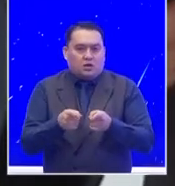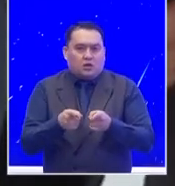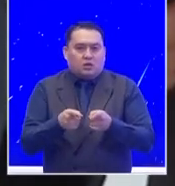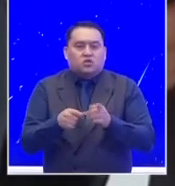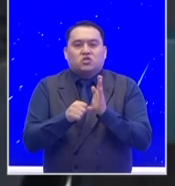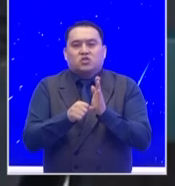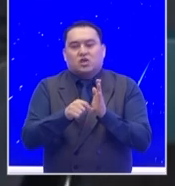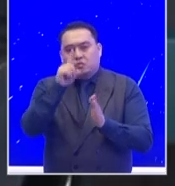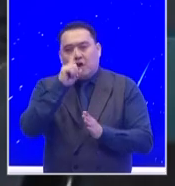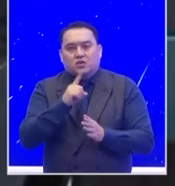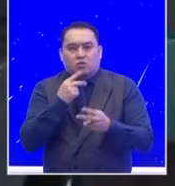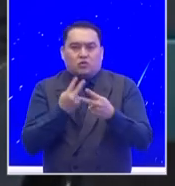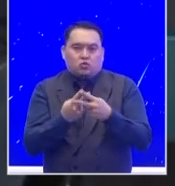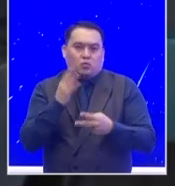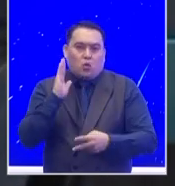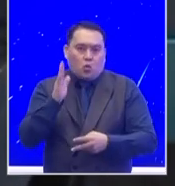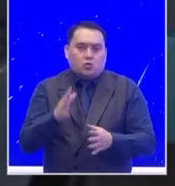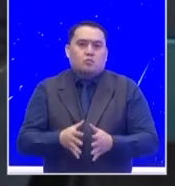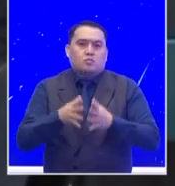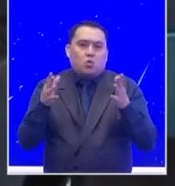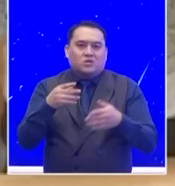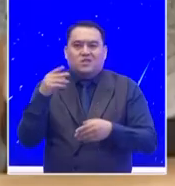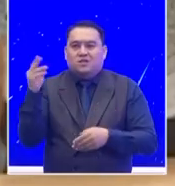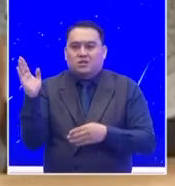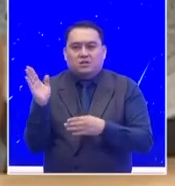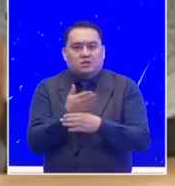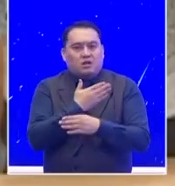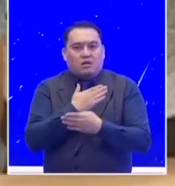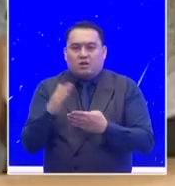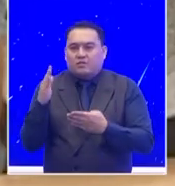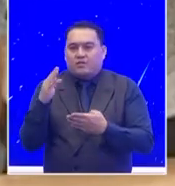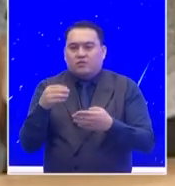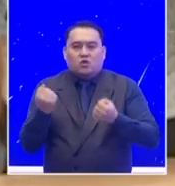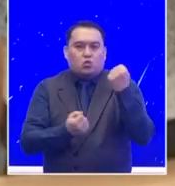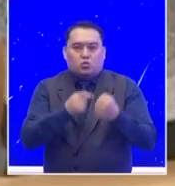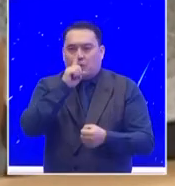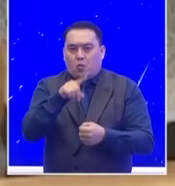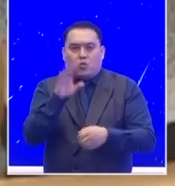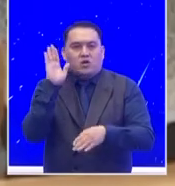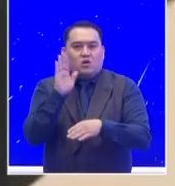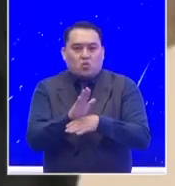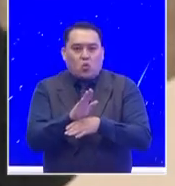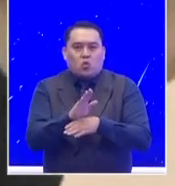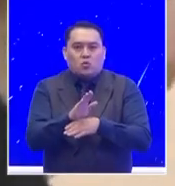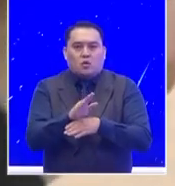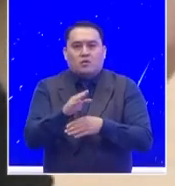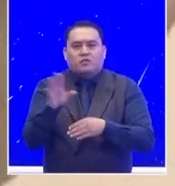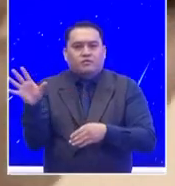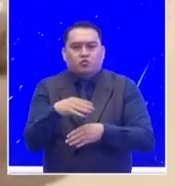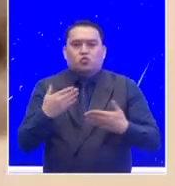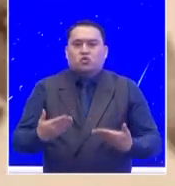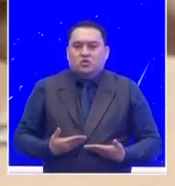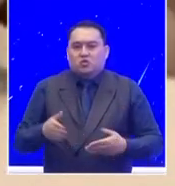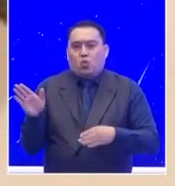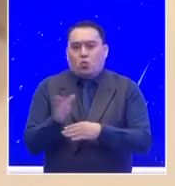полгода он проведет за решеткой и больше уже никогда не сможет сесть за руль. Судья вынес решение о пожизненном